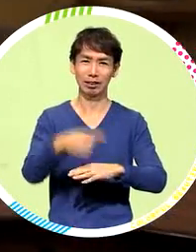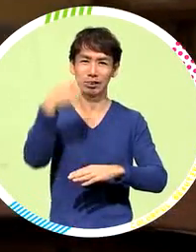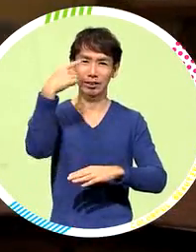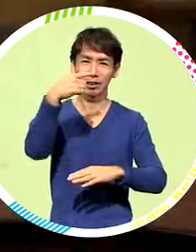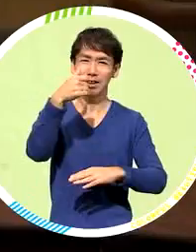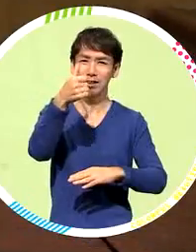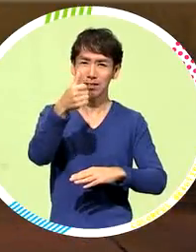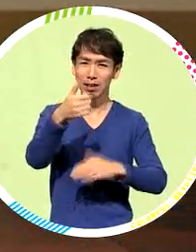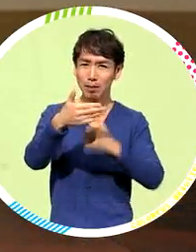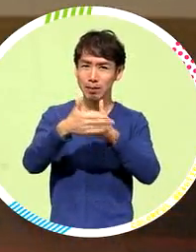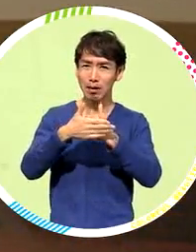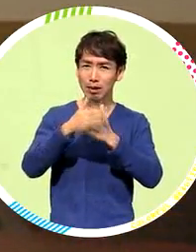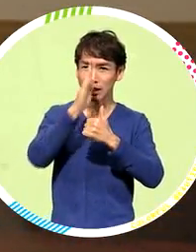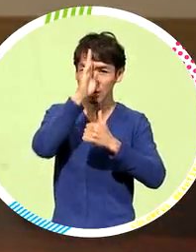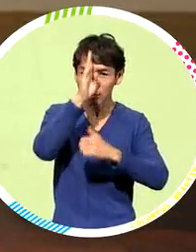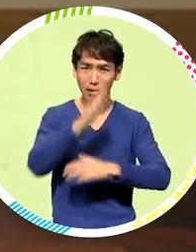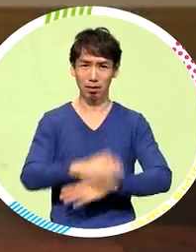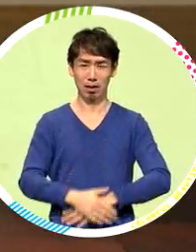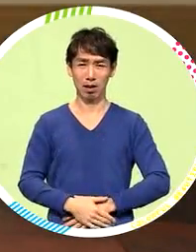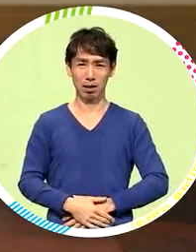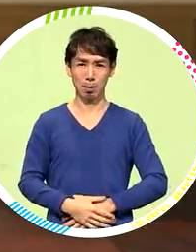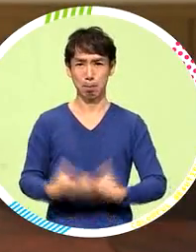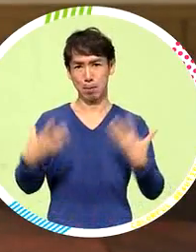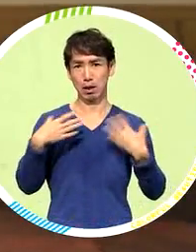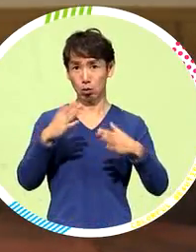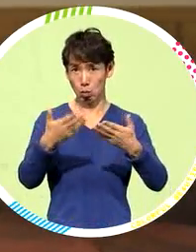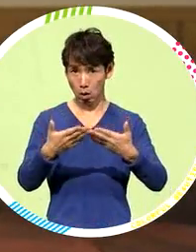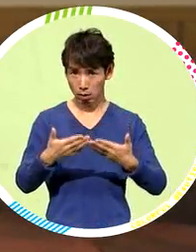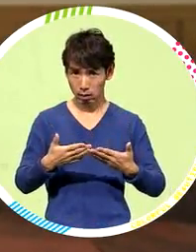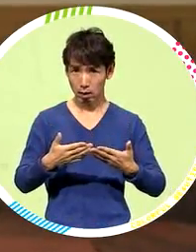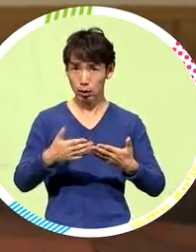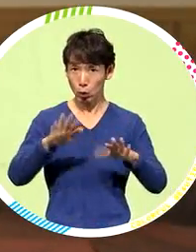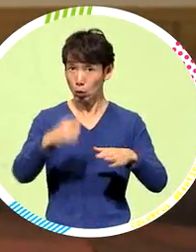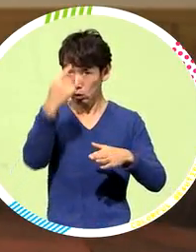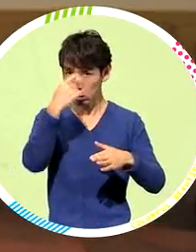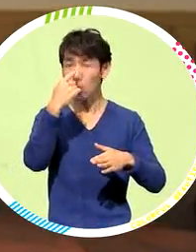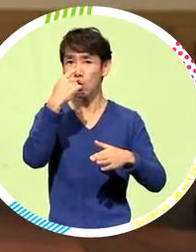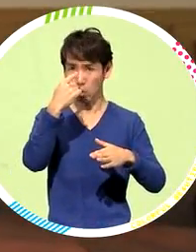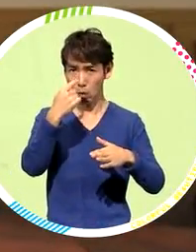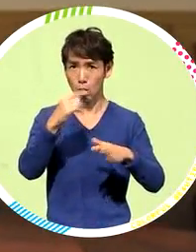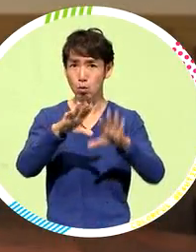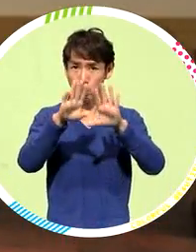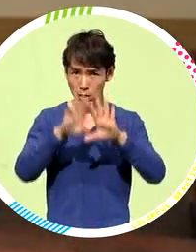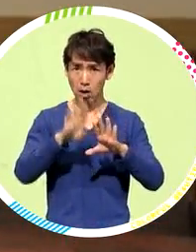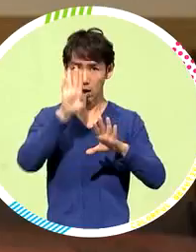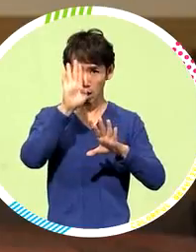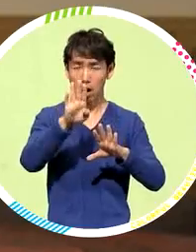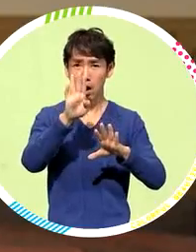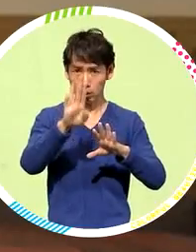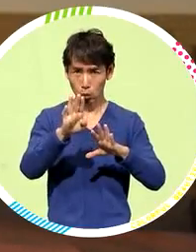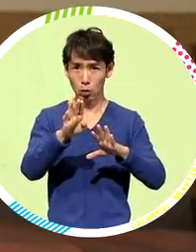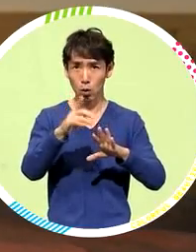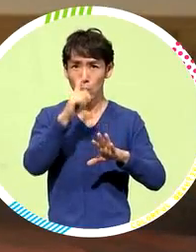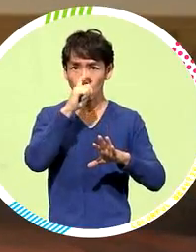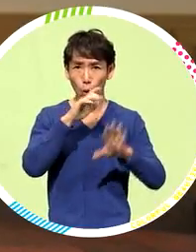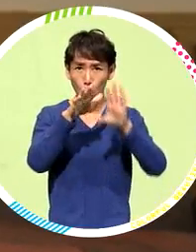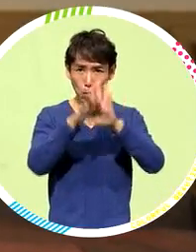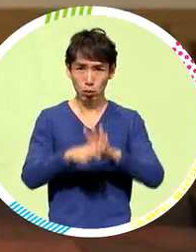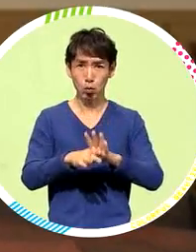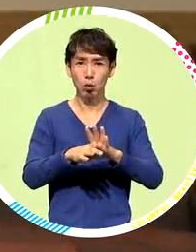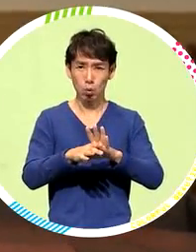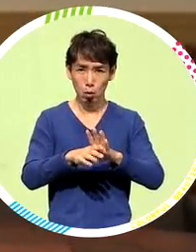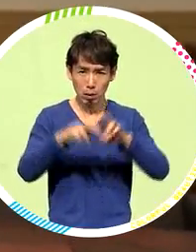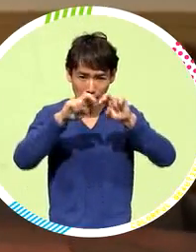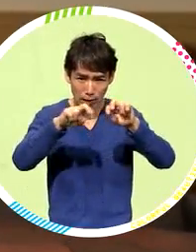ください任せてください今日授業を受けることで古文書を読むポイントを覚えていただいてこのあと一人で